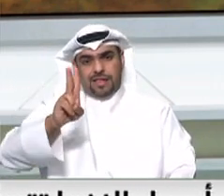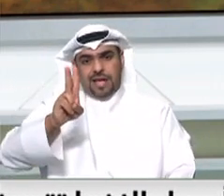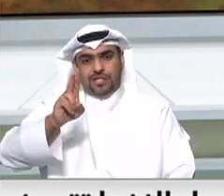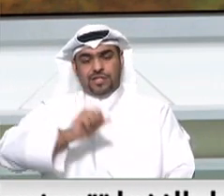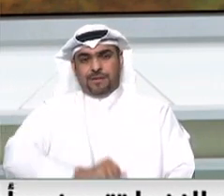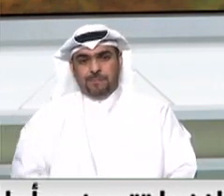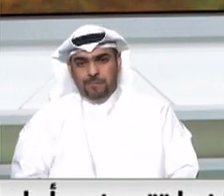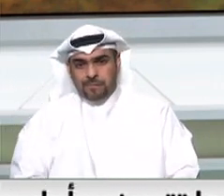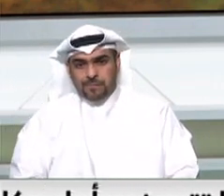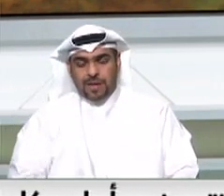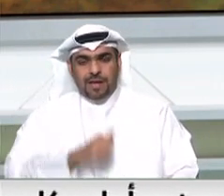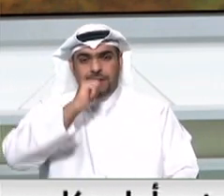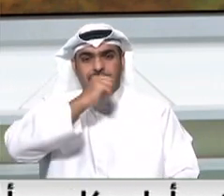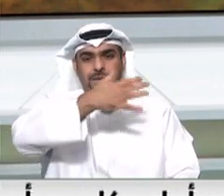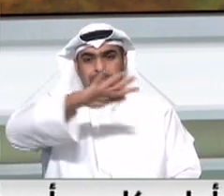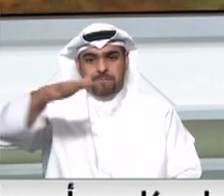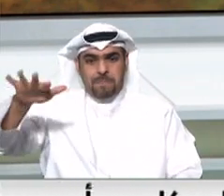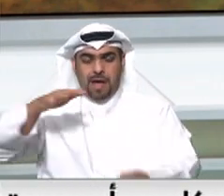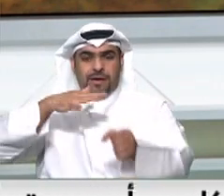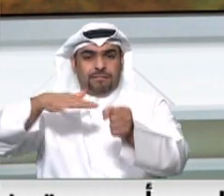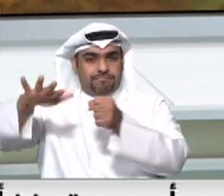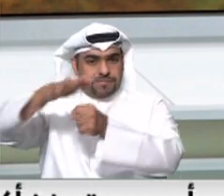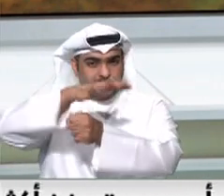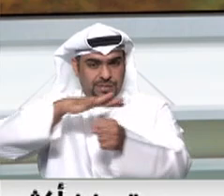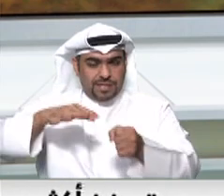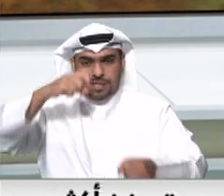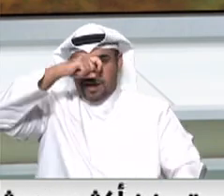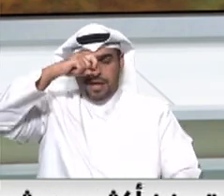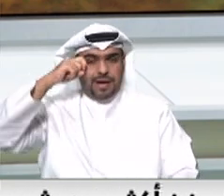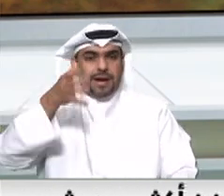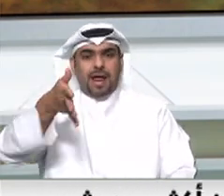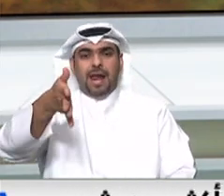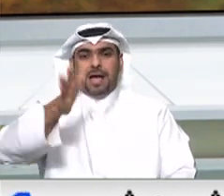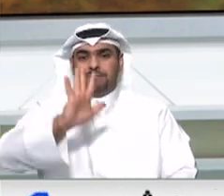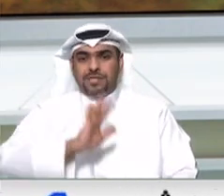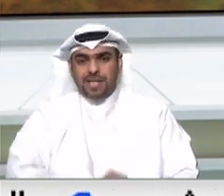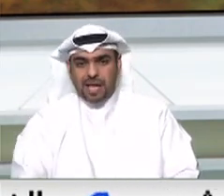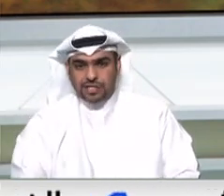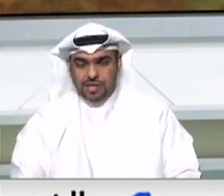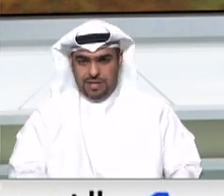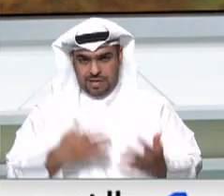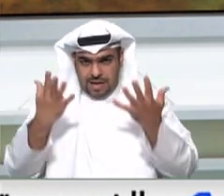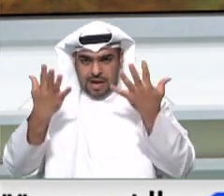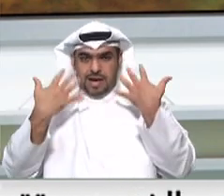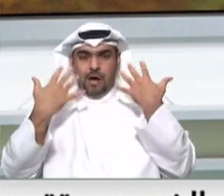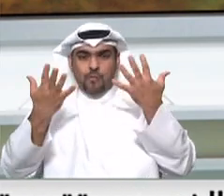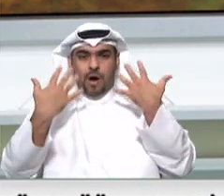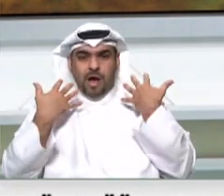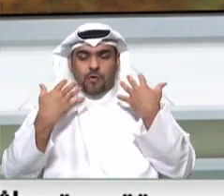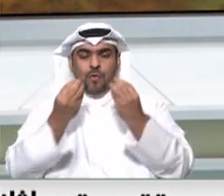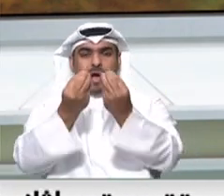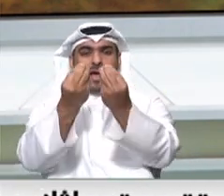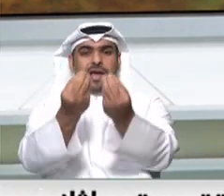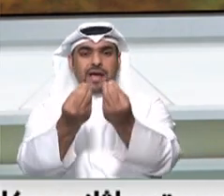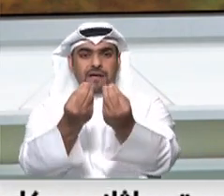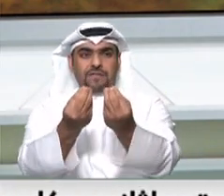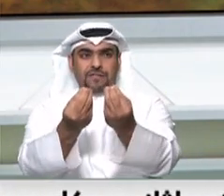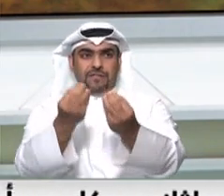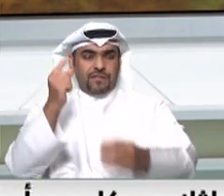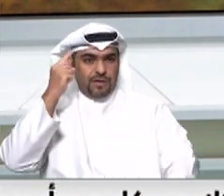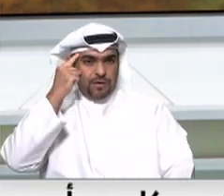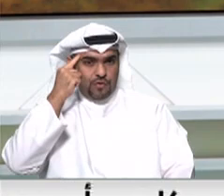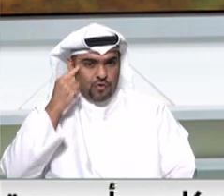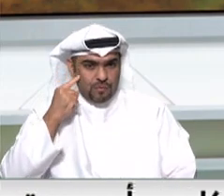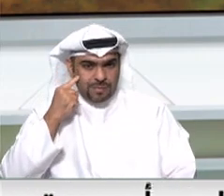وفي المناطق الساحلية والجزر 15 درجة مئوية. تستمر الرياح شمالية غربية خفيفة إلى معتدلة السرعة